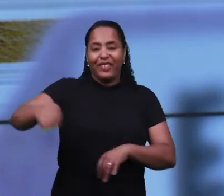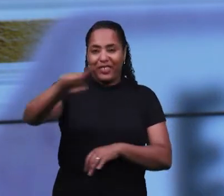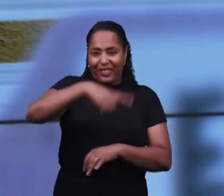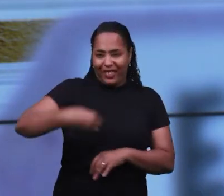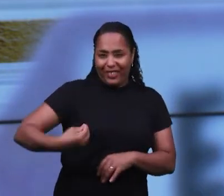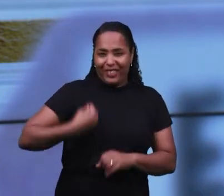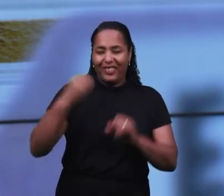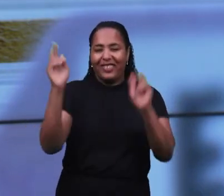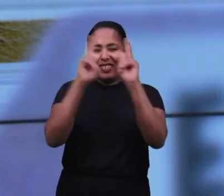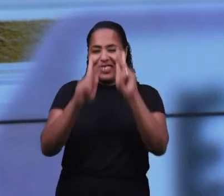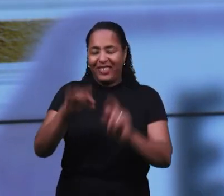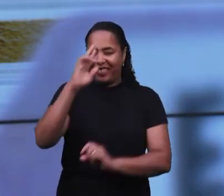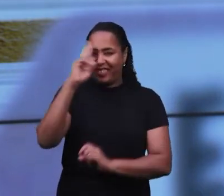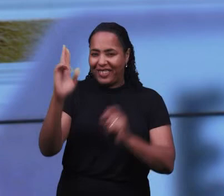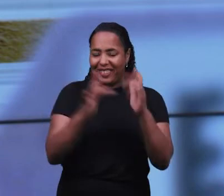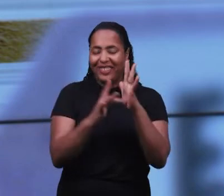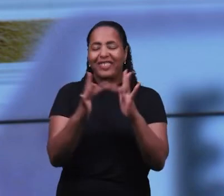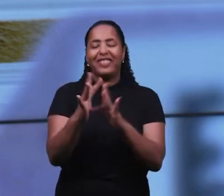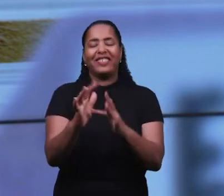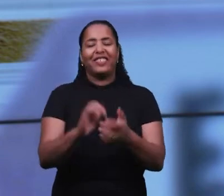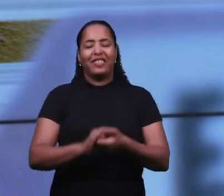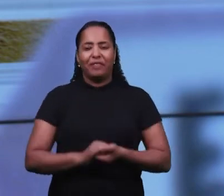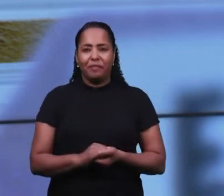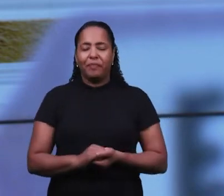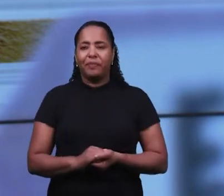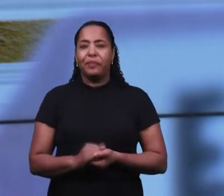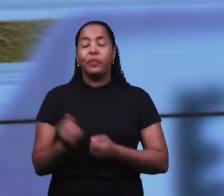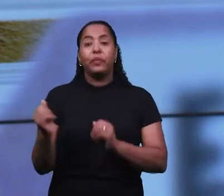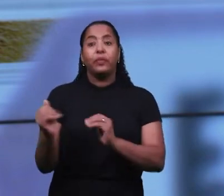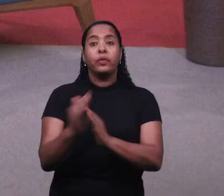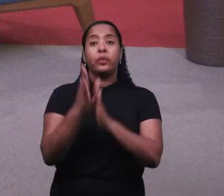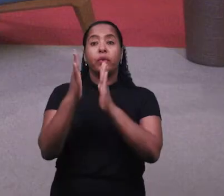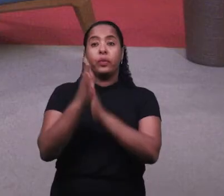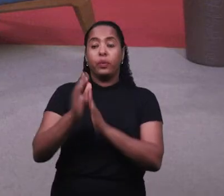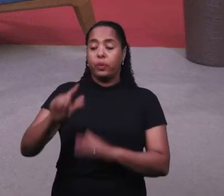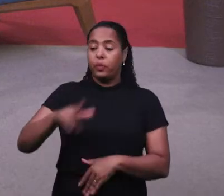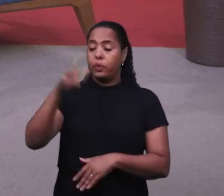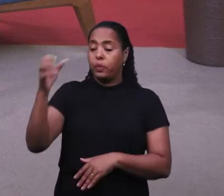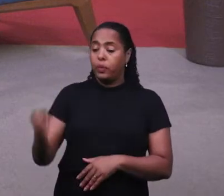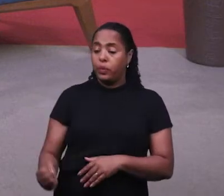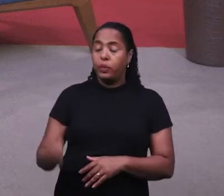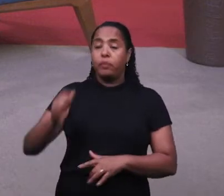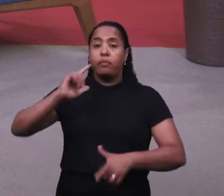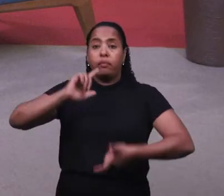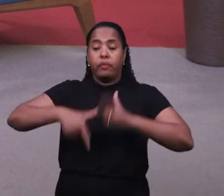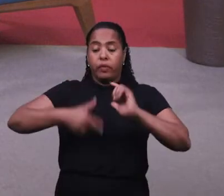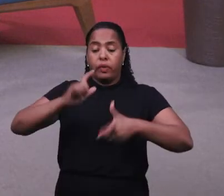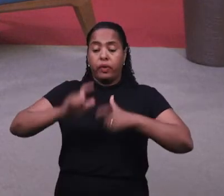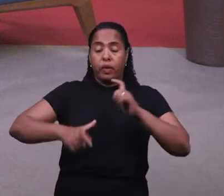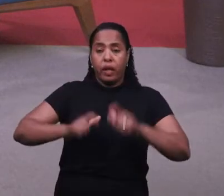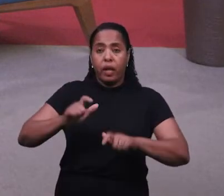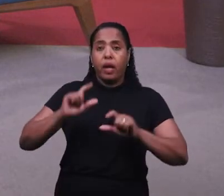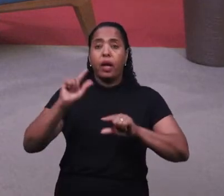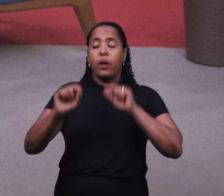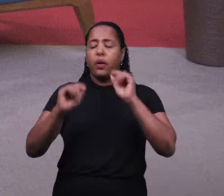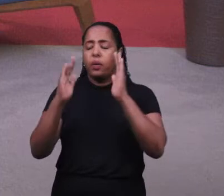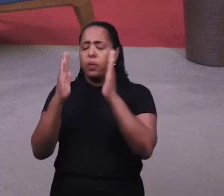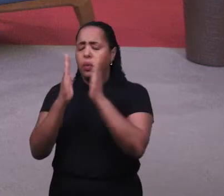enfants. La paix du Seigneur Jésus. La louange au berger